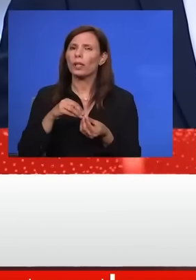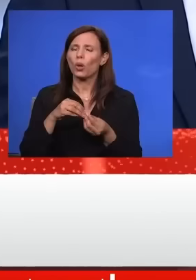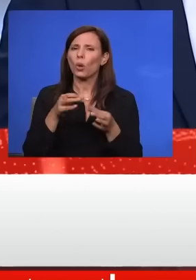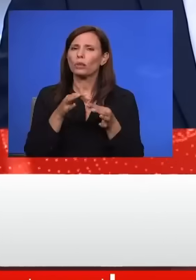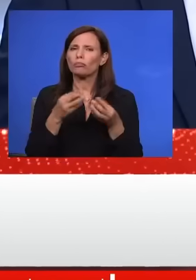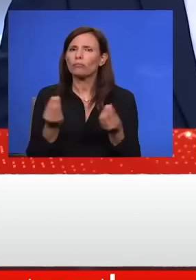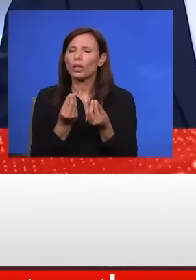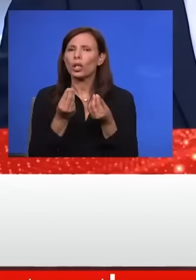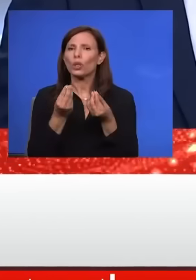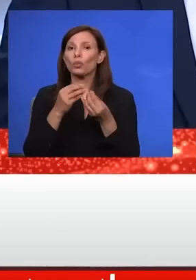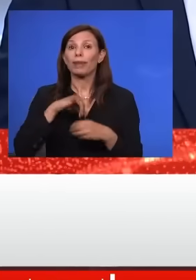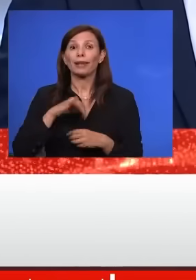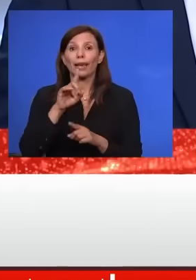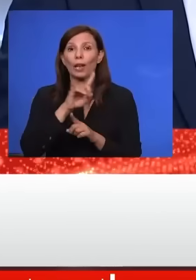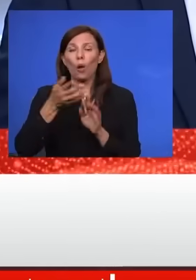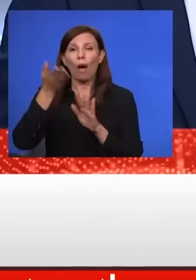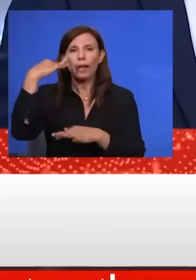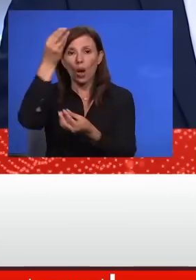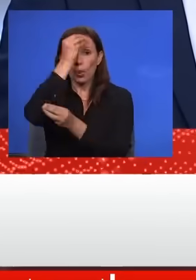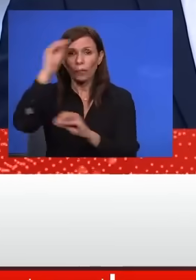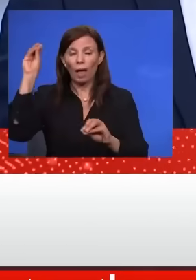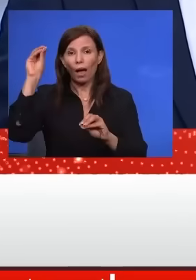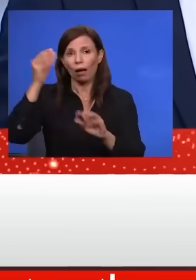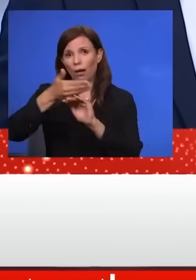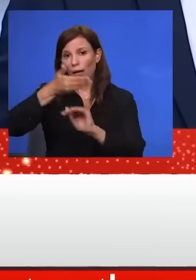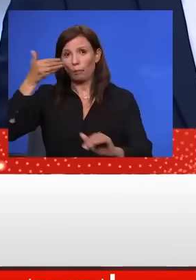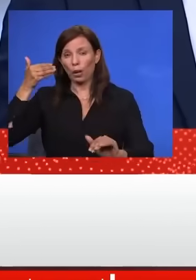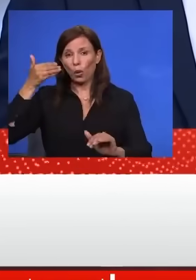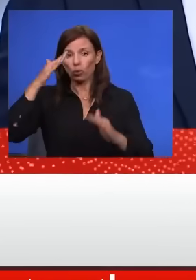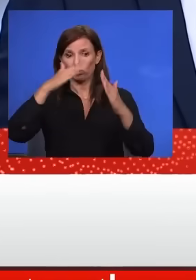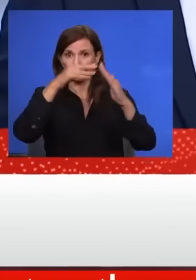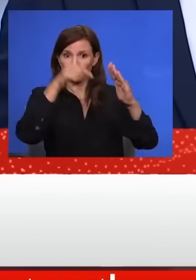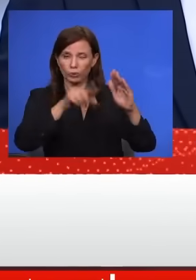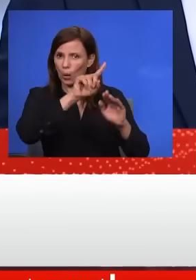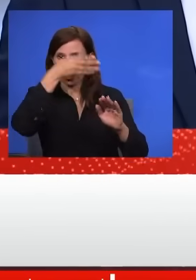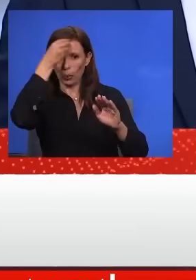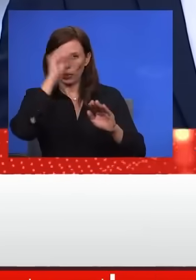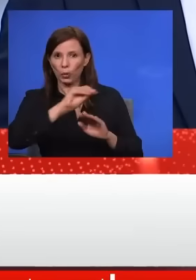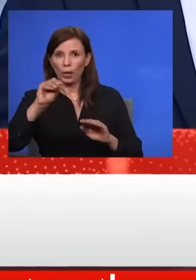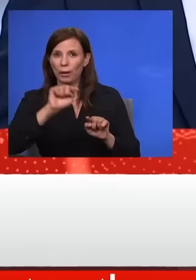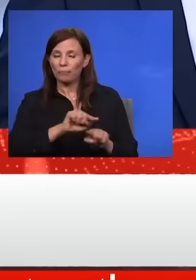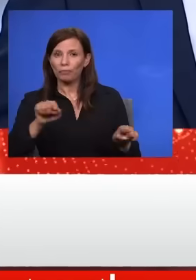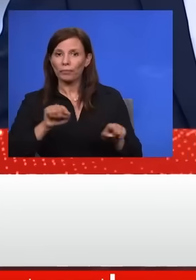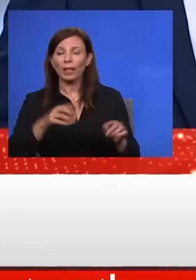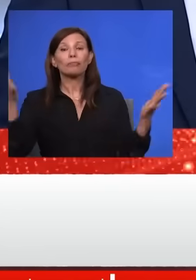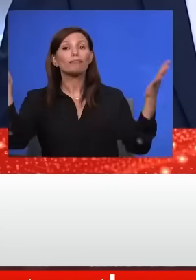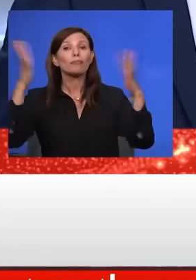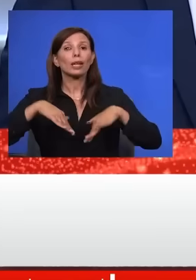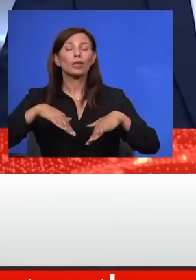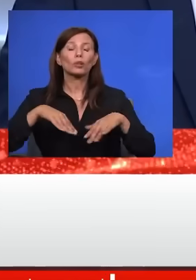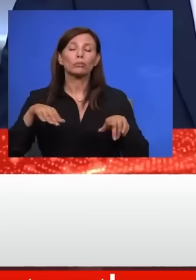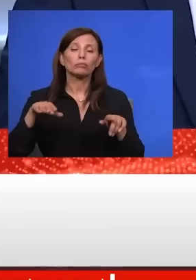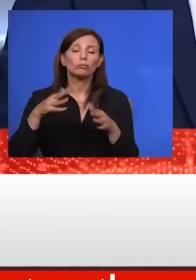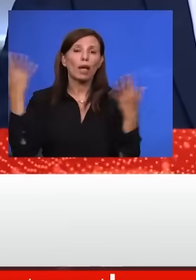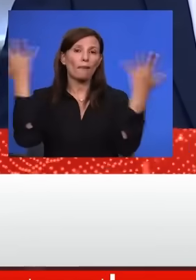בגג על אותו קומפלקס של מבנים. הם נהרסו בו בעת בהפתעה מוחלטת,